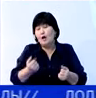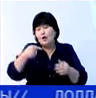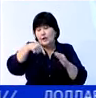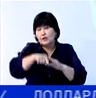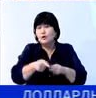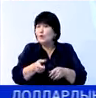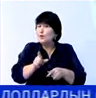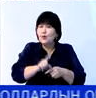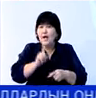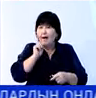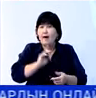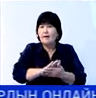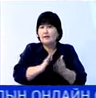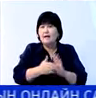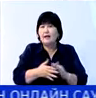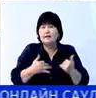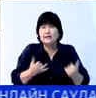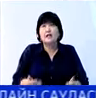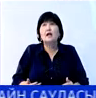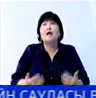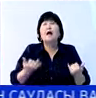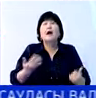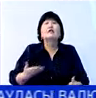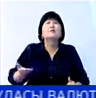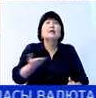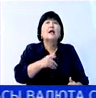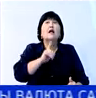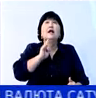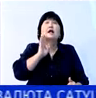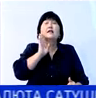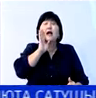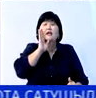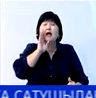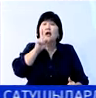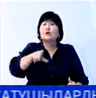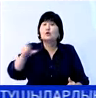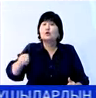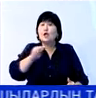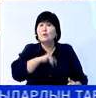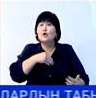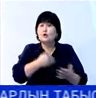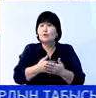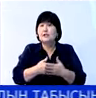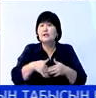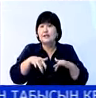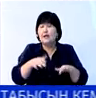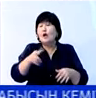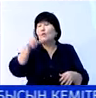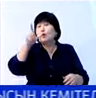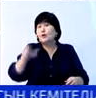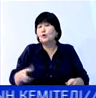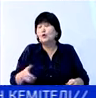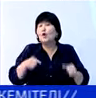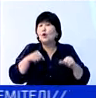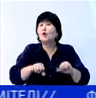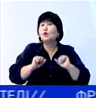өте ыңғайлы жағдай жасалған. Біз қазіргі таңда мына тұтынушылармен жұмыс істеген кезде, мысалы, тұтынушының